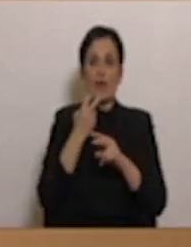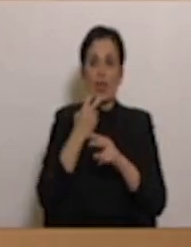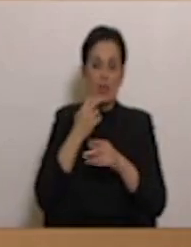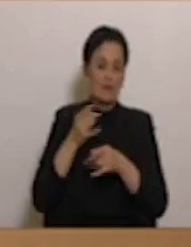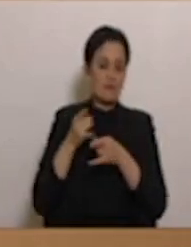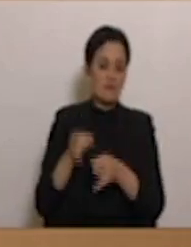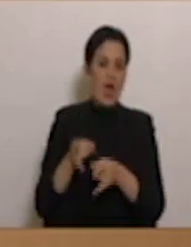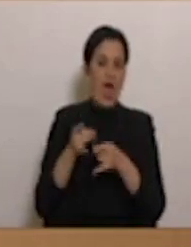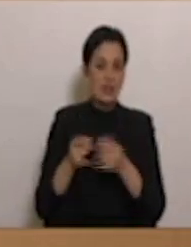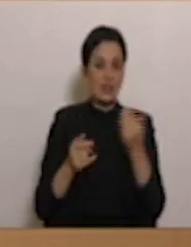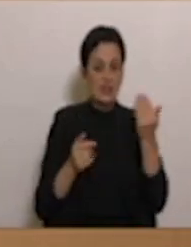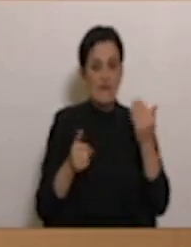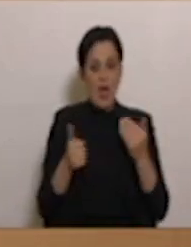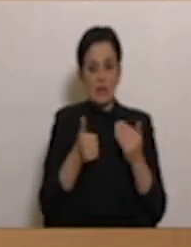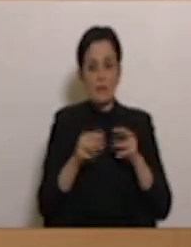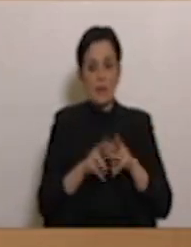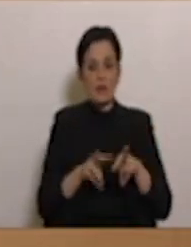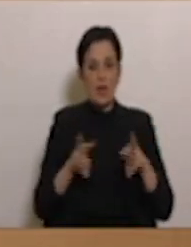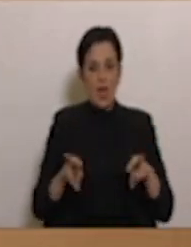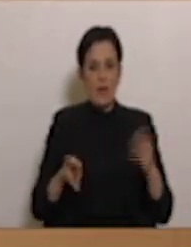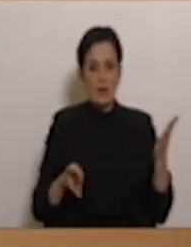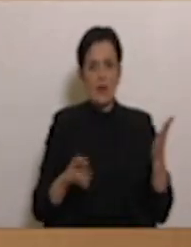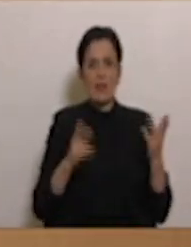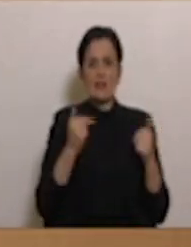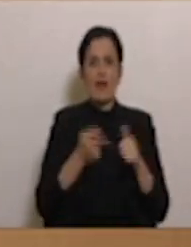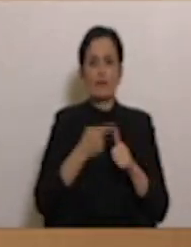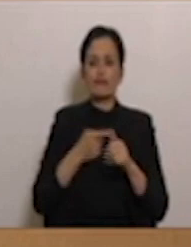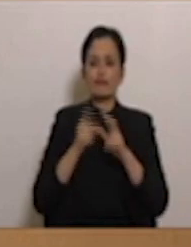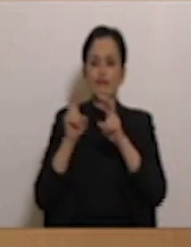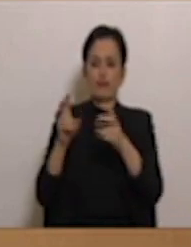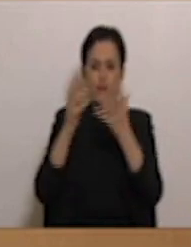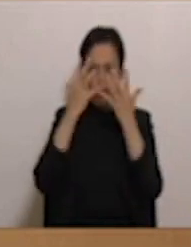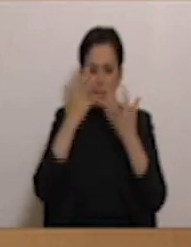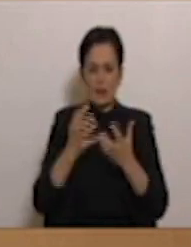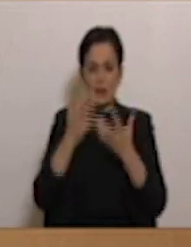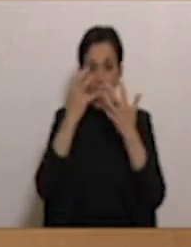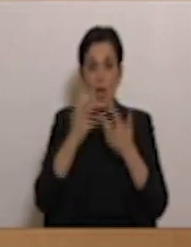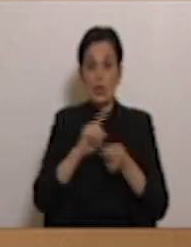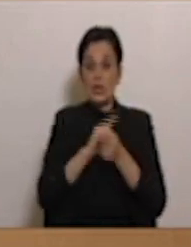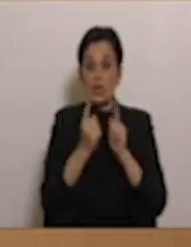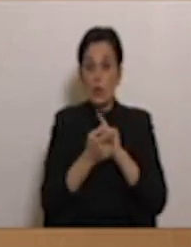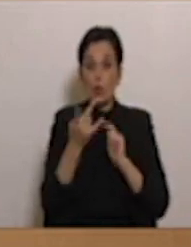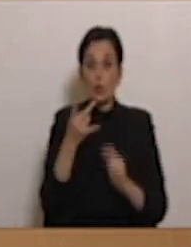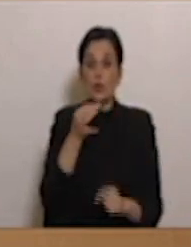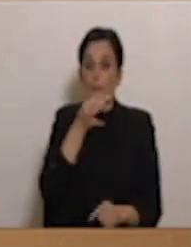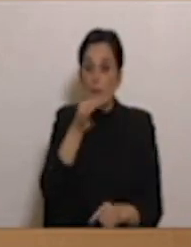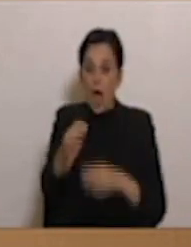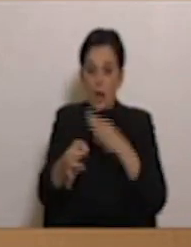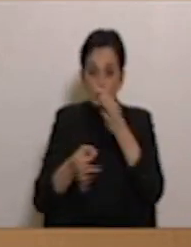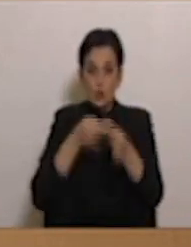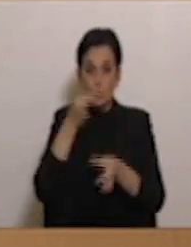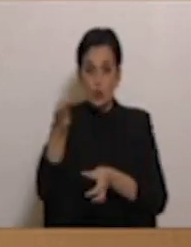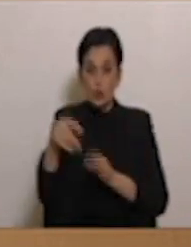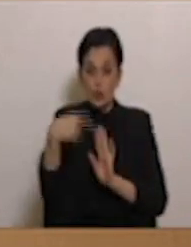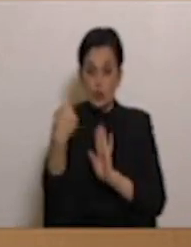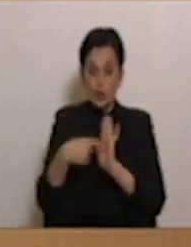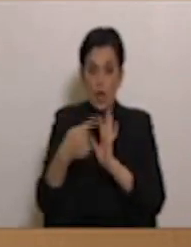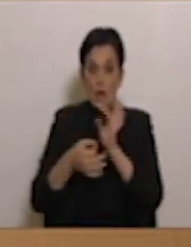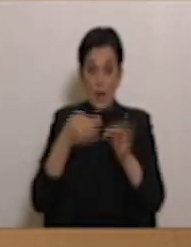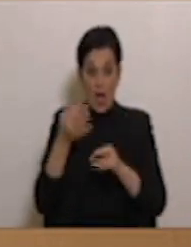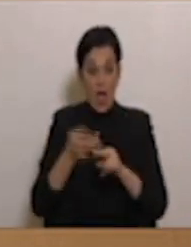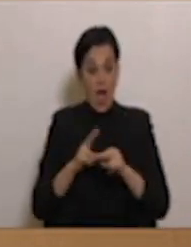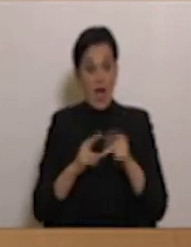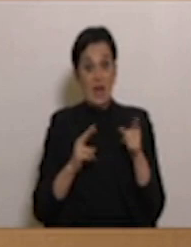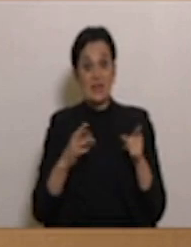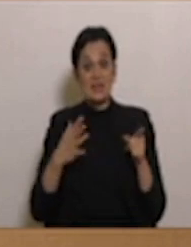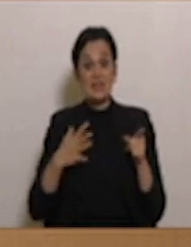მათ თქვენი პრემიერ-მინისტრი და ბნელებს ეძახის იმის ნაცვლად, რომ პასუხი გასცეს მათ შეკითხვებს. აი საქართველო თქვენგან